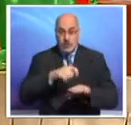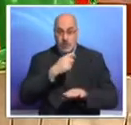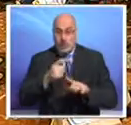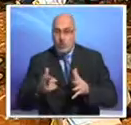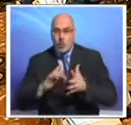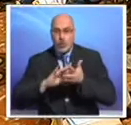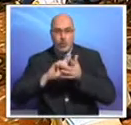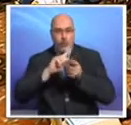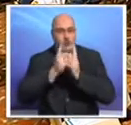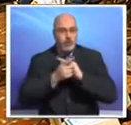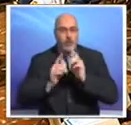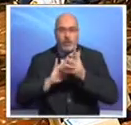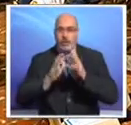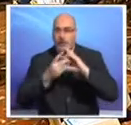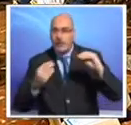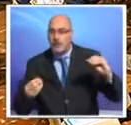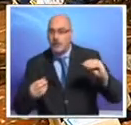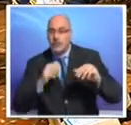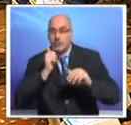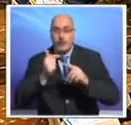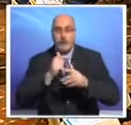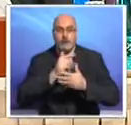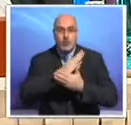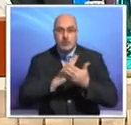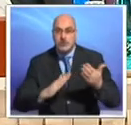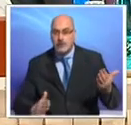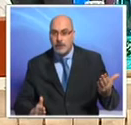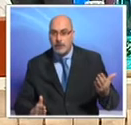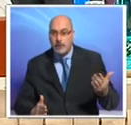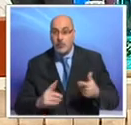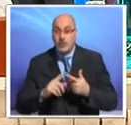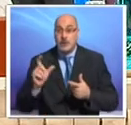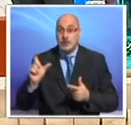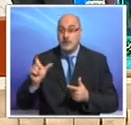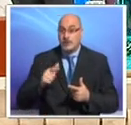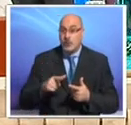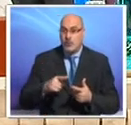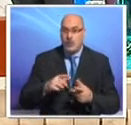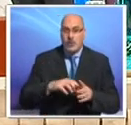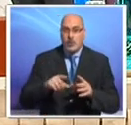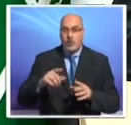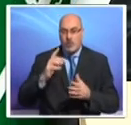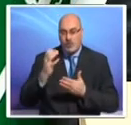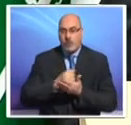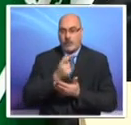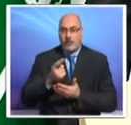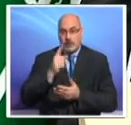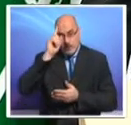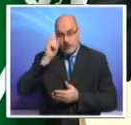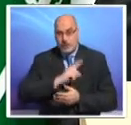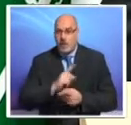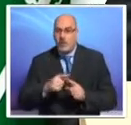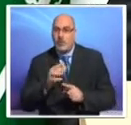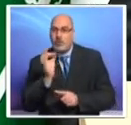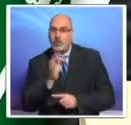السيبرياني واستغلالها للدين الإسلامي في سماحته وحلمه لتنفيذ مخططاتها الإجرامية الدنيئة